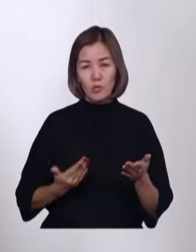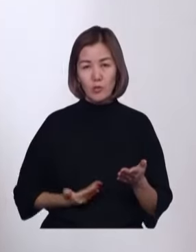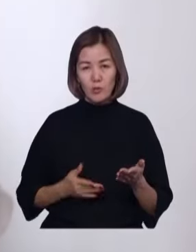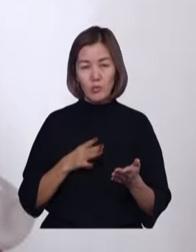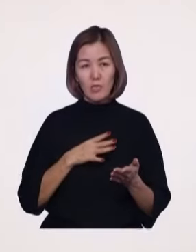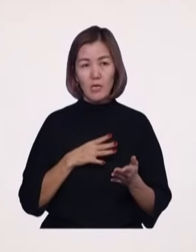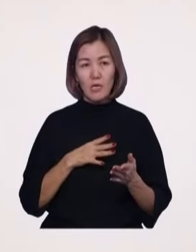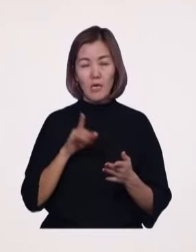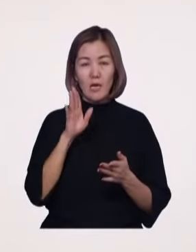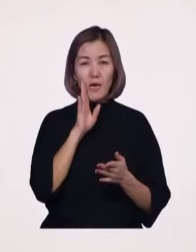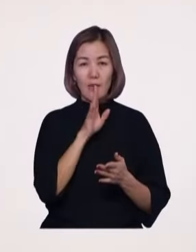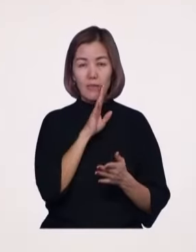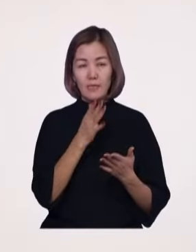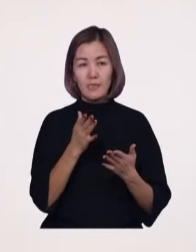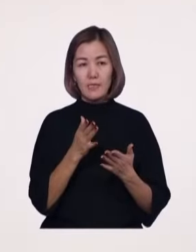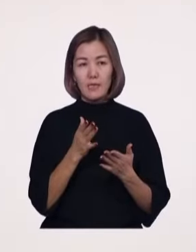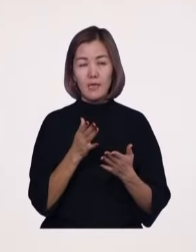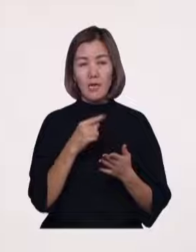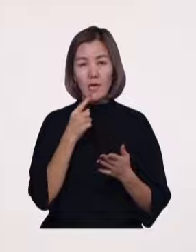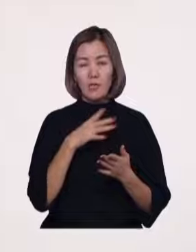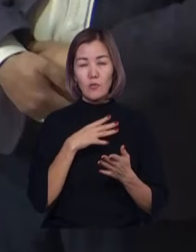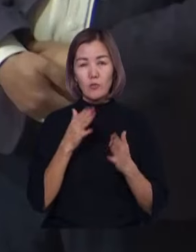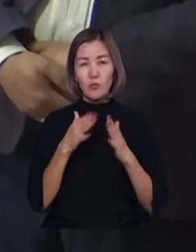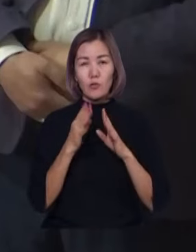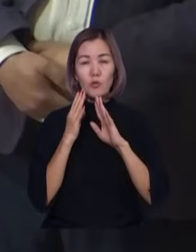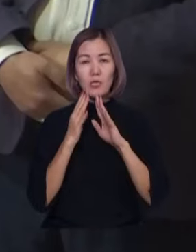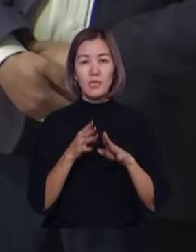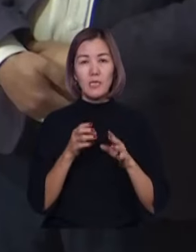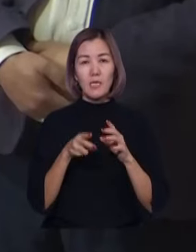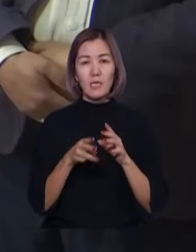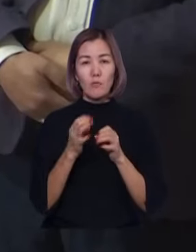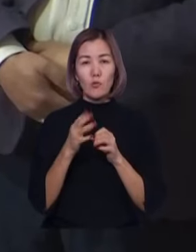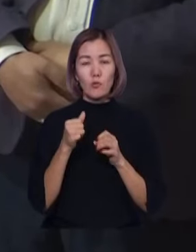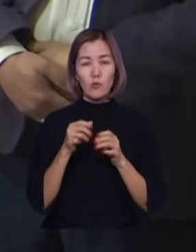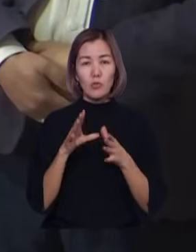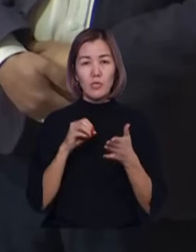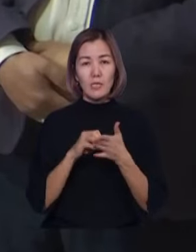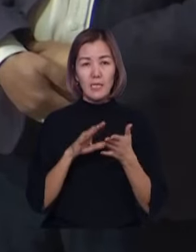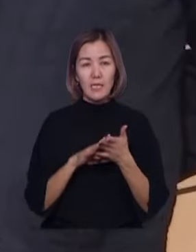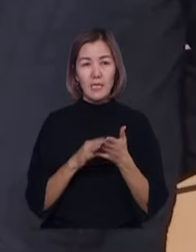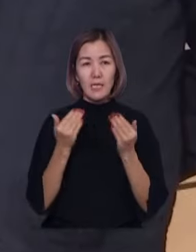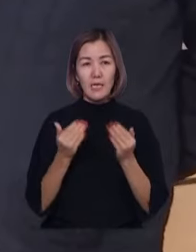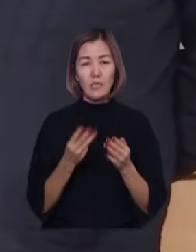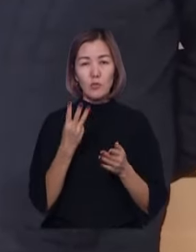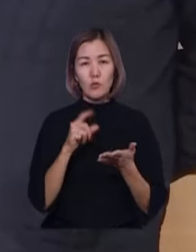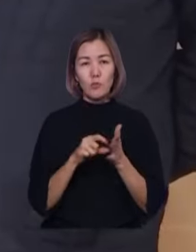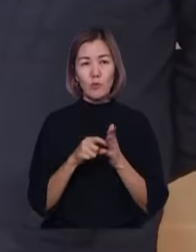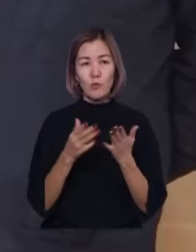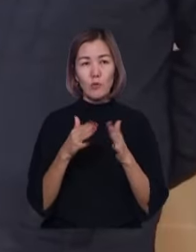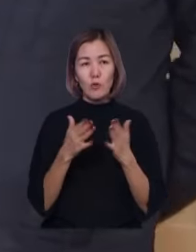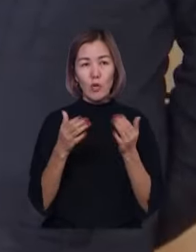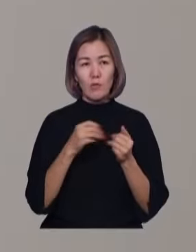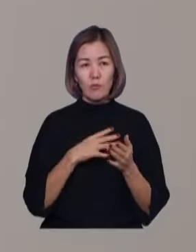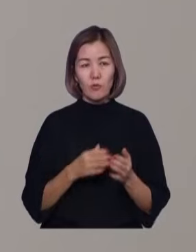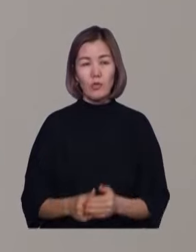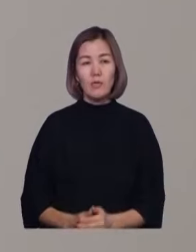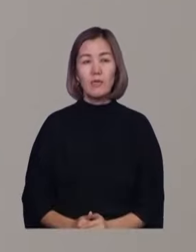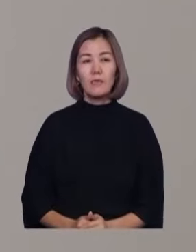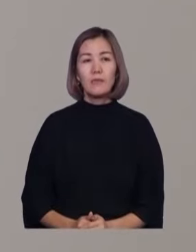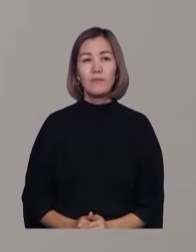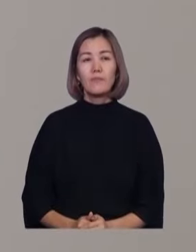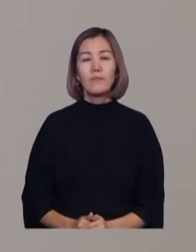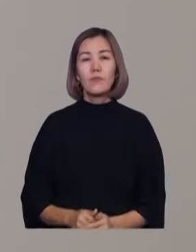Үйдің отанасы Гауһар Сағынбекованың айтуынша, үй кезегіне 2014 жылы тұрған. Міне кезегі жетіп, үш бөлмелі баспанаға қолы жетті.